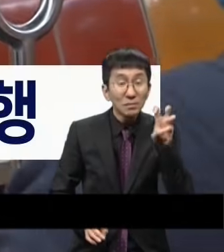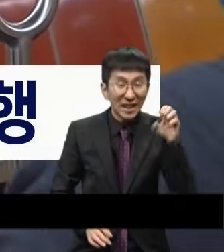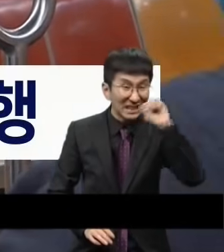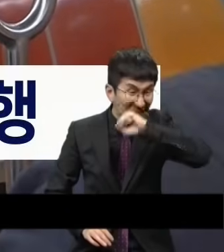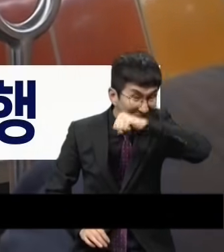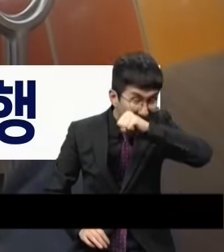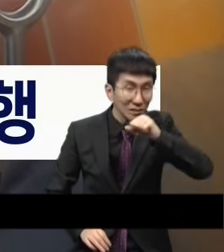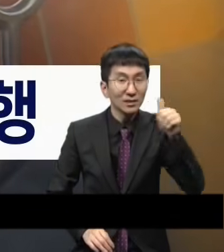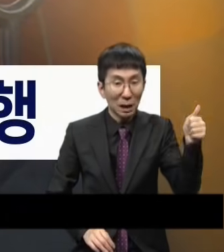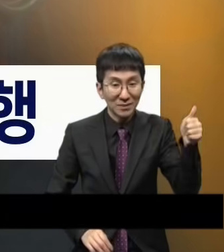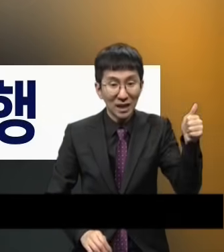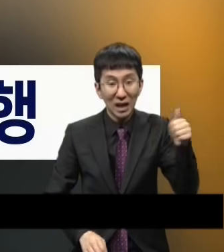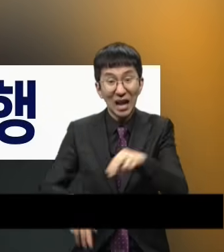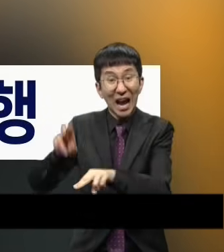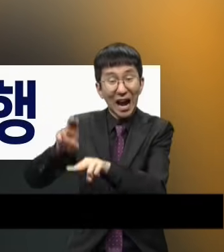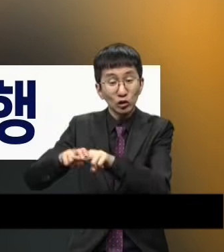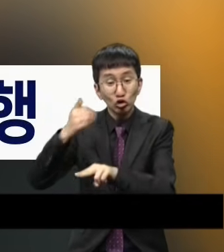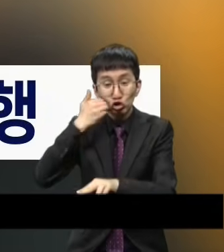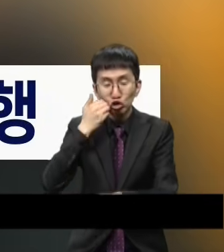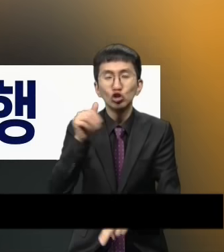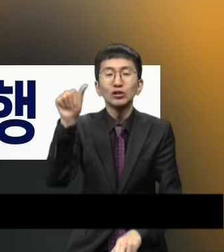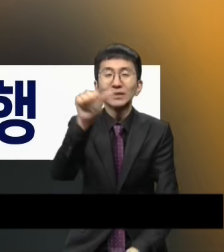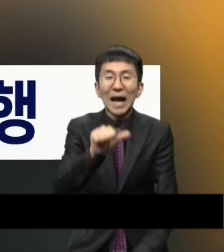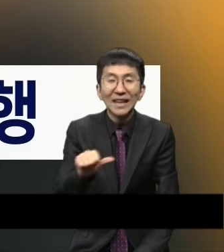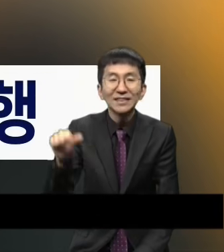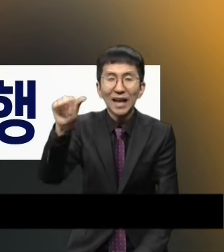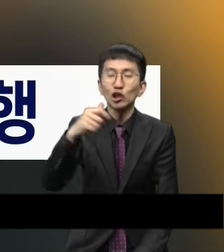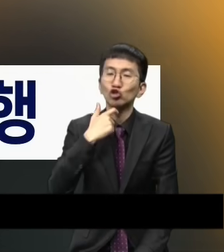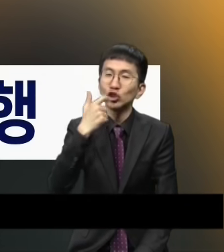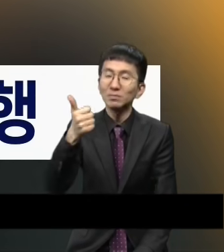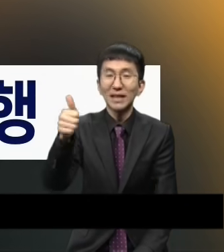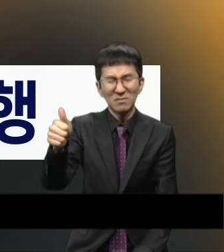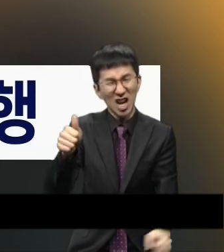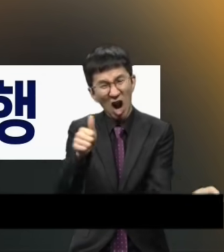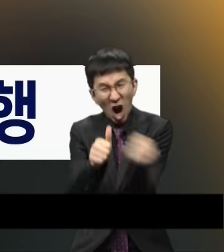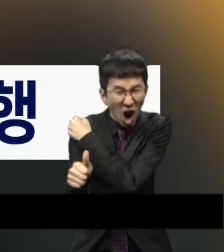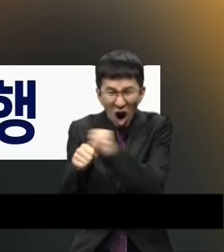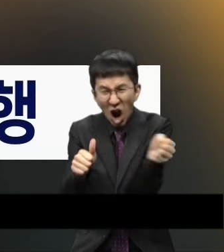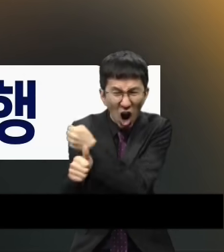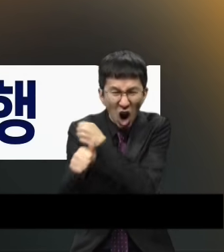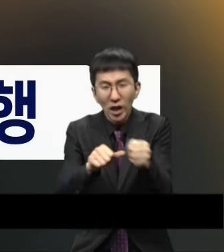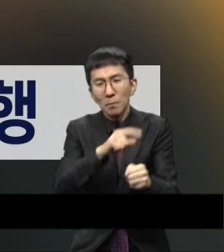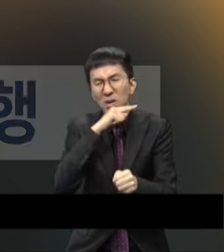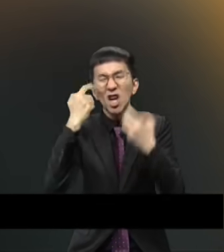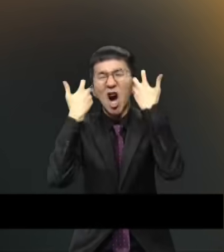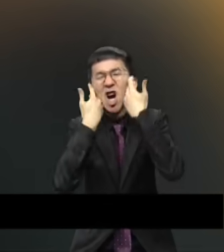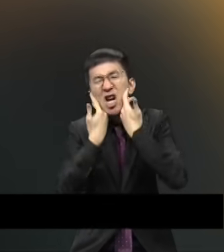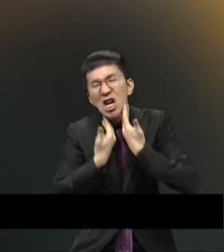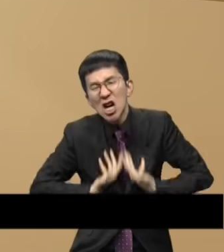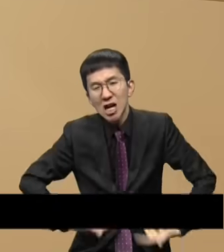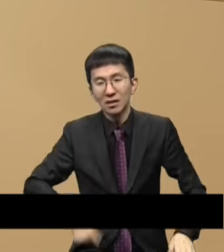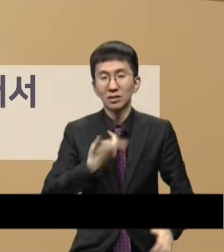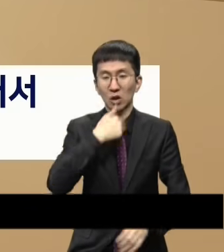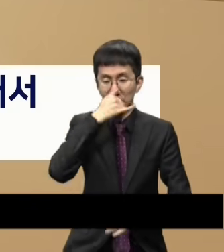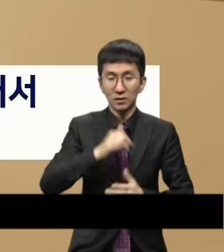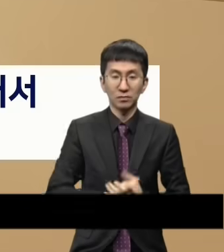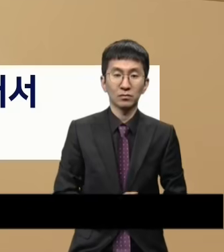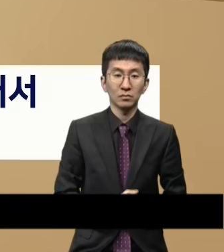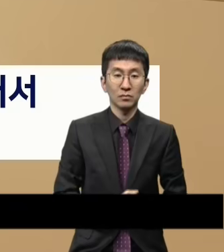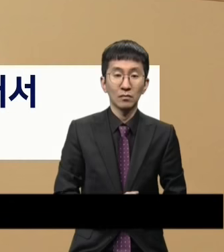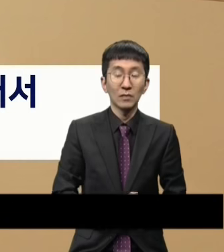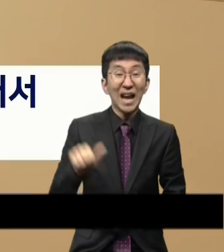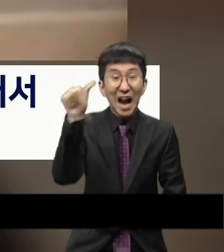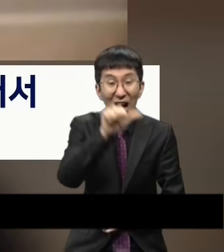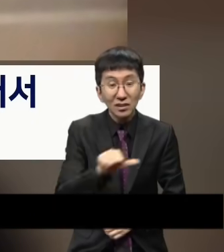남성이 좌석에 앉은 60대 아시아계 남성을 피투성이가 될 때까지 마구 때린 겁니다. He was in a complete